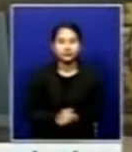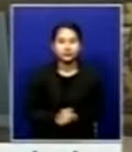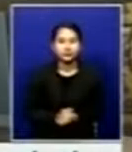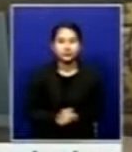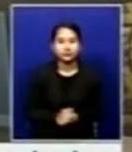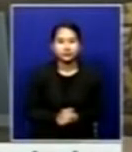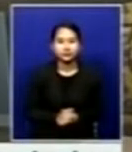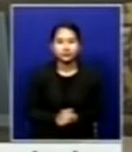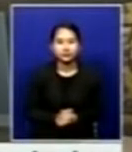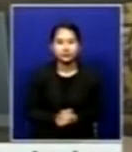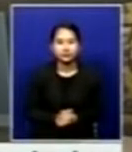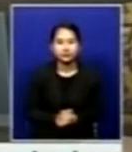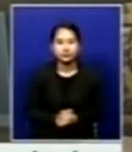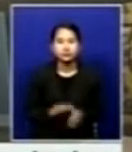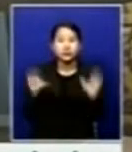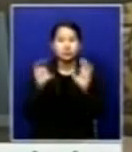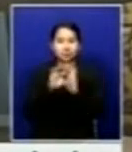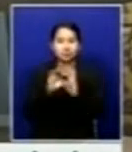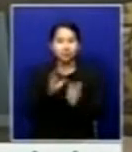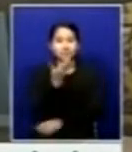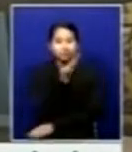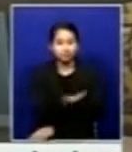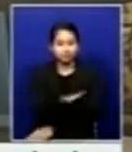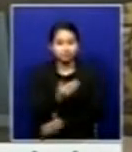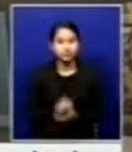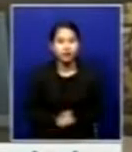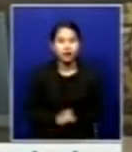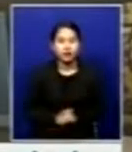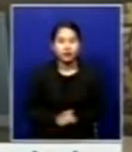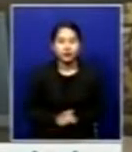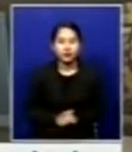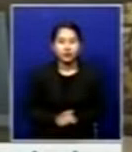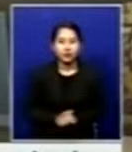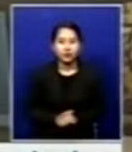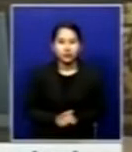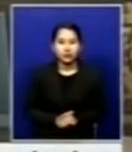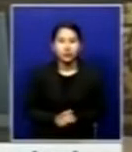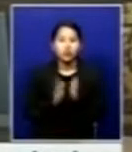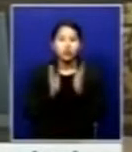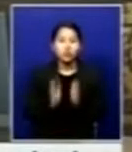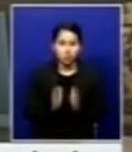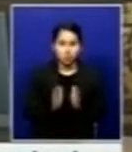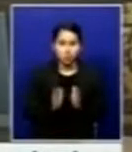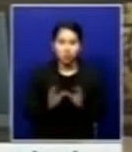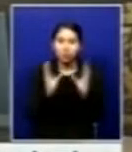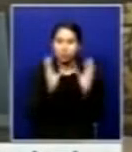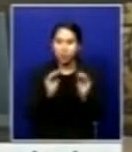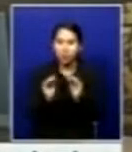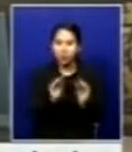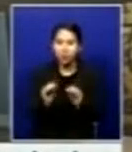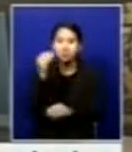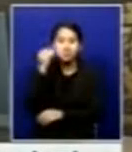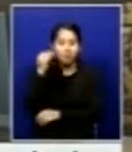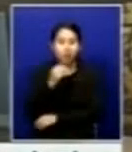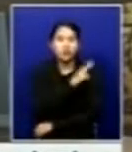นี่ครับท่านท่านครับภาพเหล่านี้เป็นภาพสะท้อนของนักรบด่านหน้าที่ทุกคนพูดถึงหม